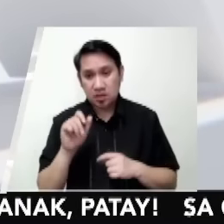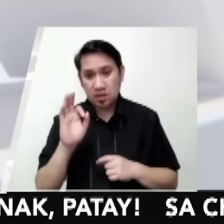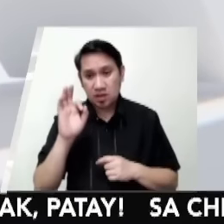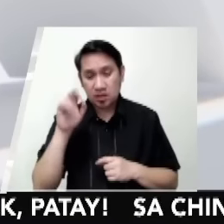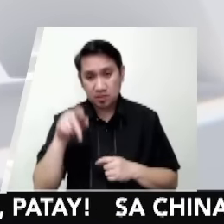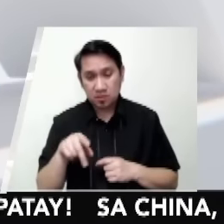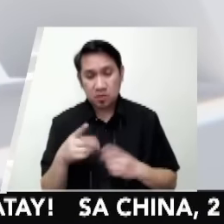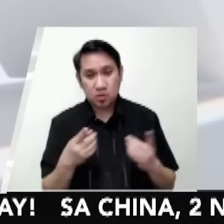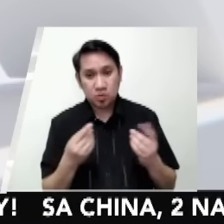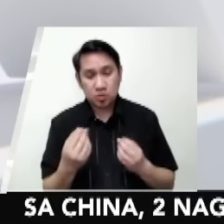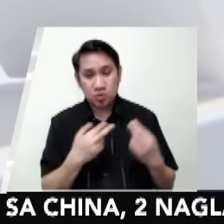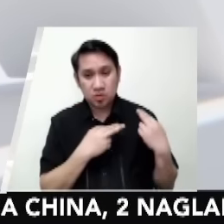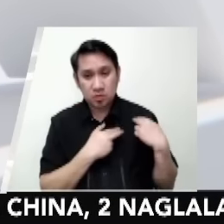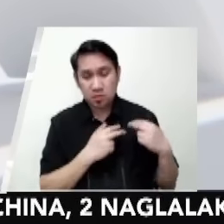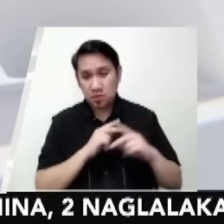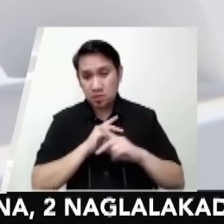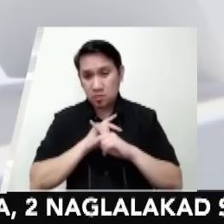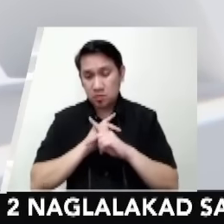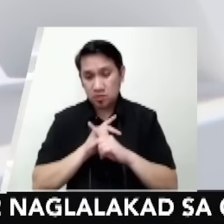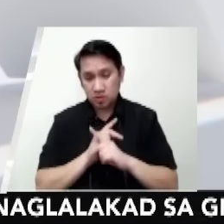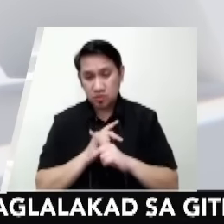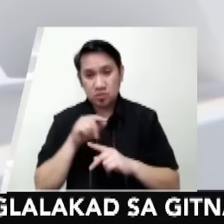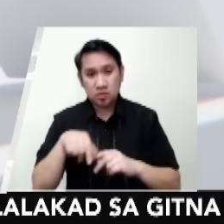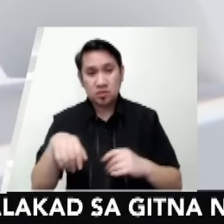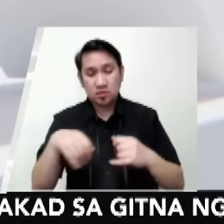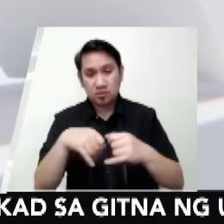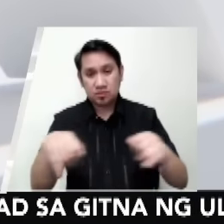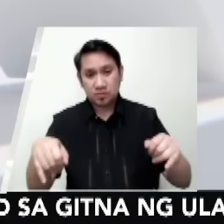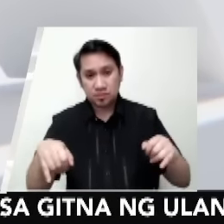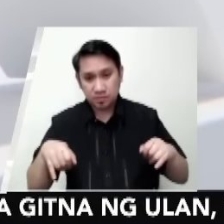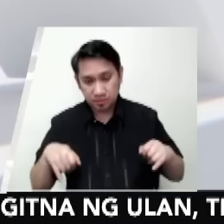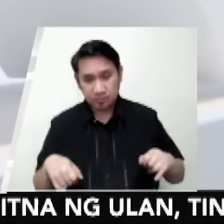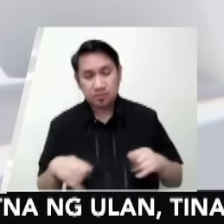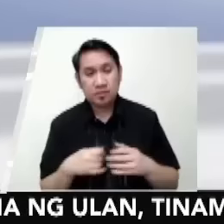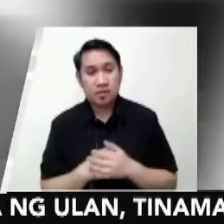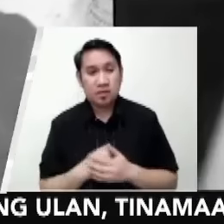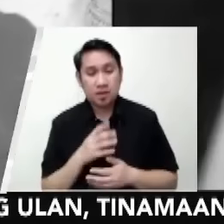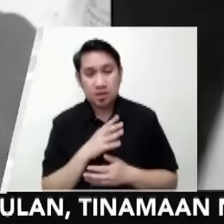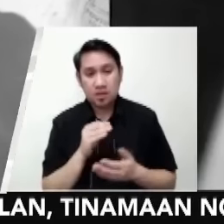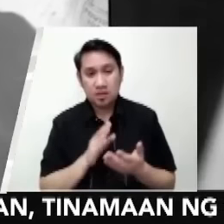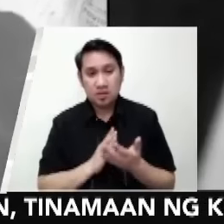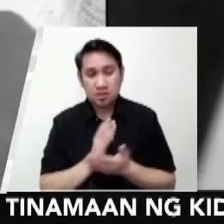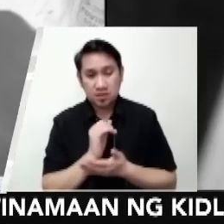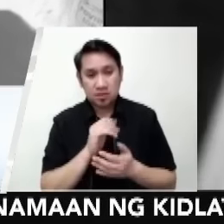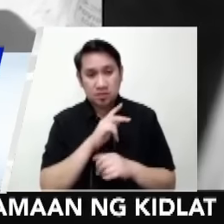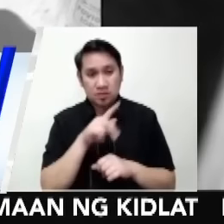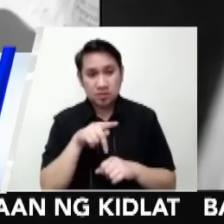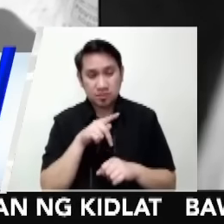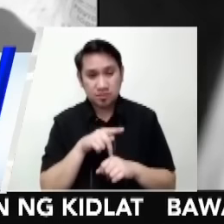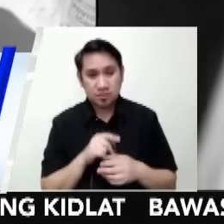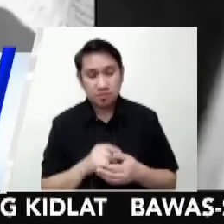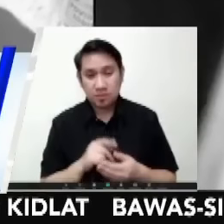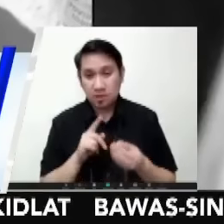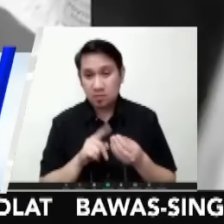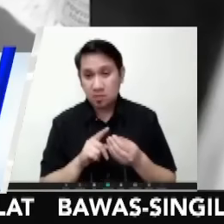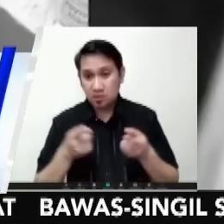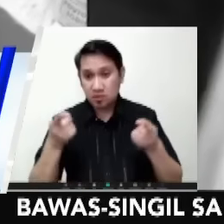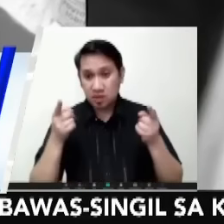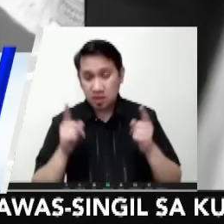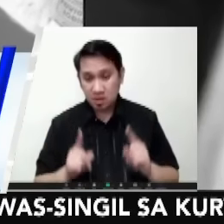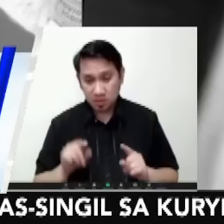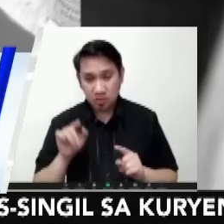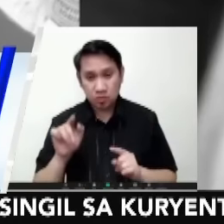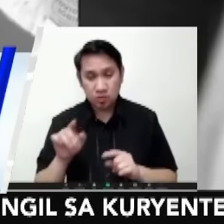nitong protektahan ang territorial integrity, soberenya at mga karapatan ng bansa. Ang insidente kahapon sa Iyungin Shoal ang